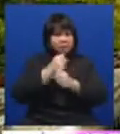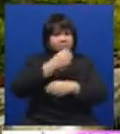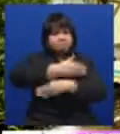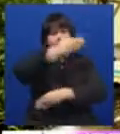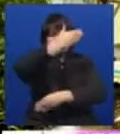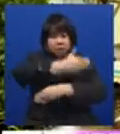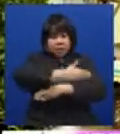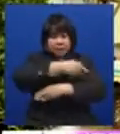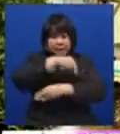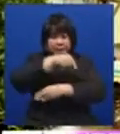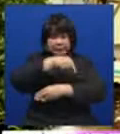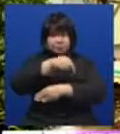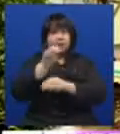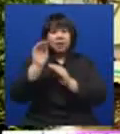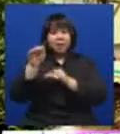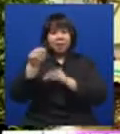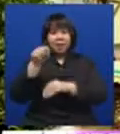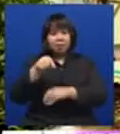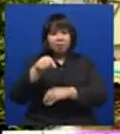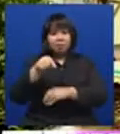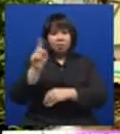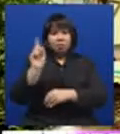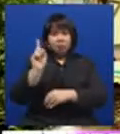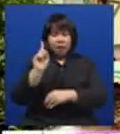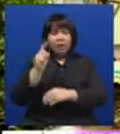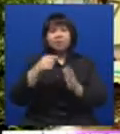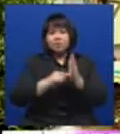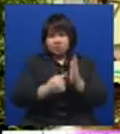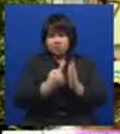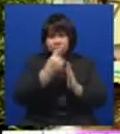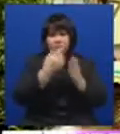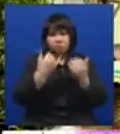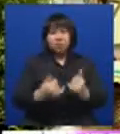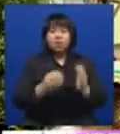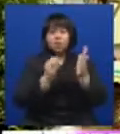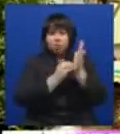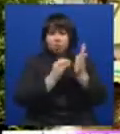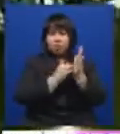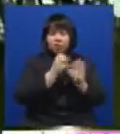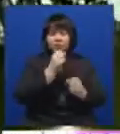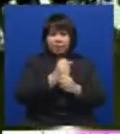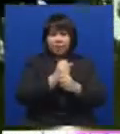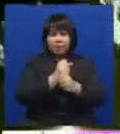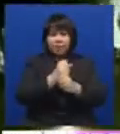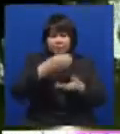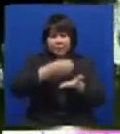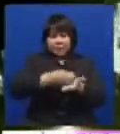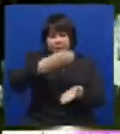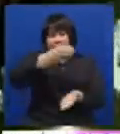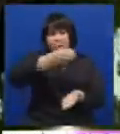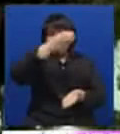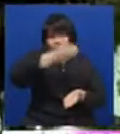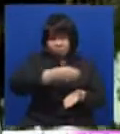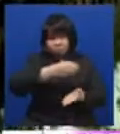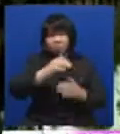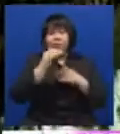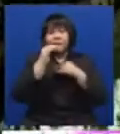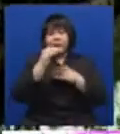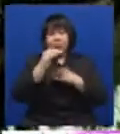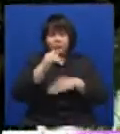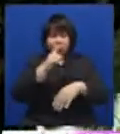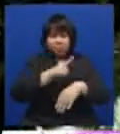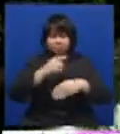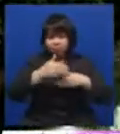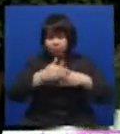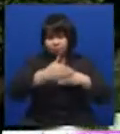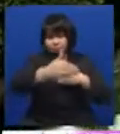าดพร้าวซึ่งเป็นพื้นที่นำร่องด้วยขณะนี้กรุงเทพมหานครได้ลงเสาเข็มเพื่อกำหนดพื้นที่ก่อสร้างเขื่อนตลอดแนวคลองลาด